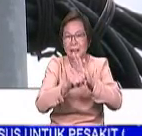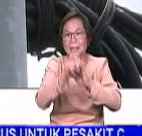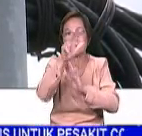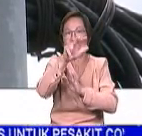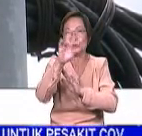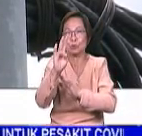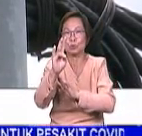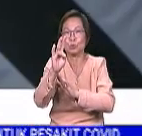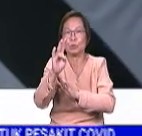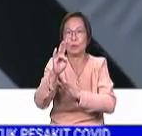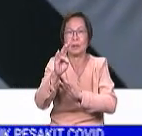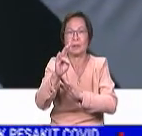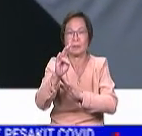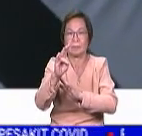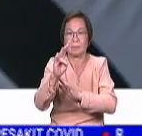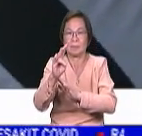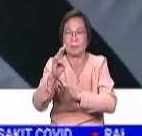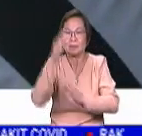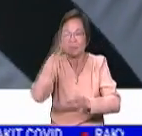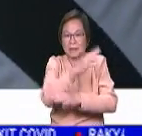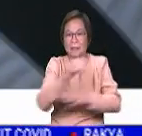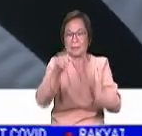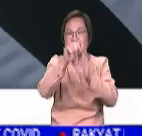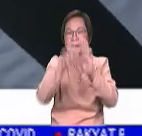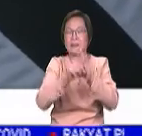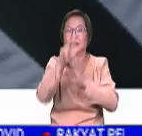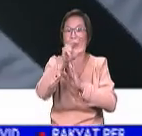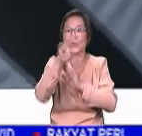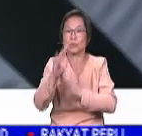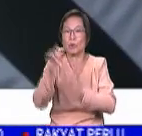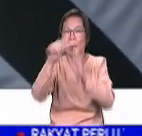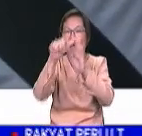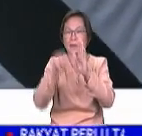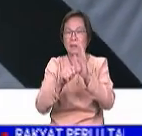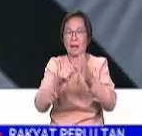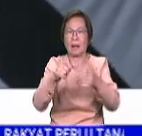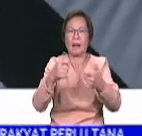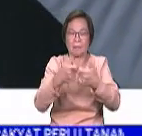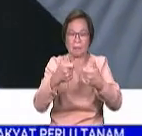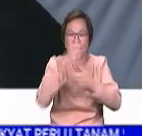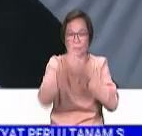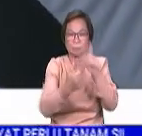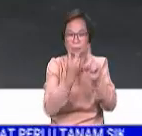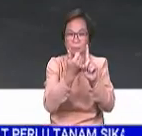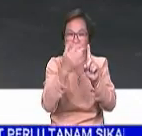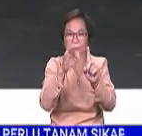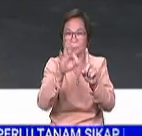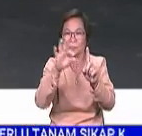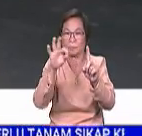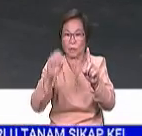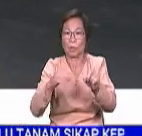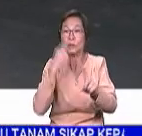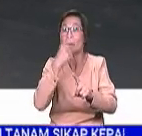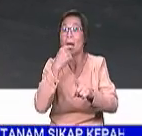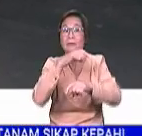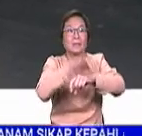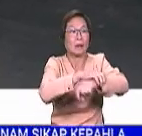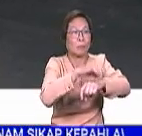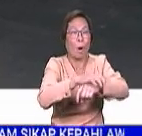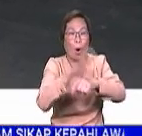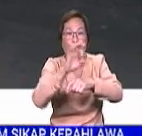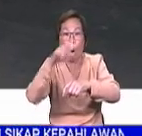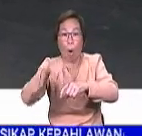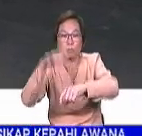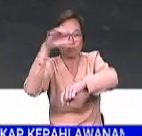379 kanan keseksaan dan section 37 akta bekalan elektrik 1990 mereka yang ditahan dalam